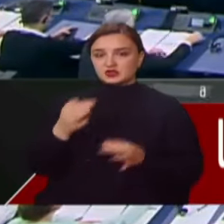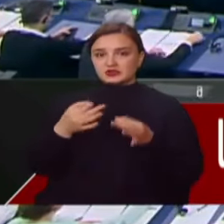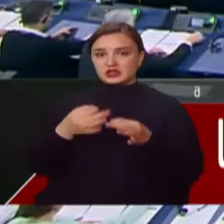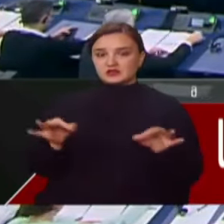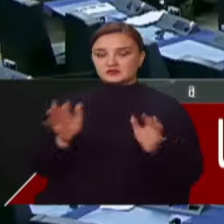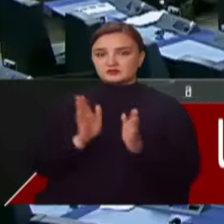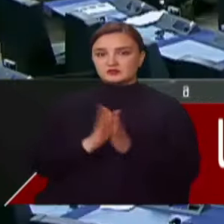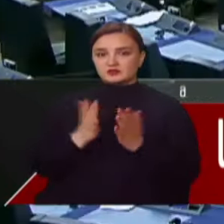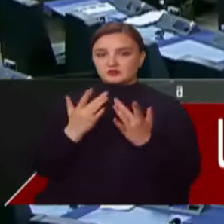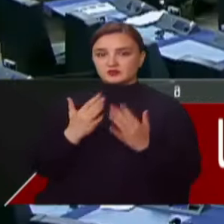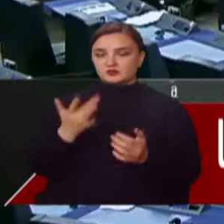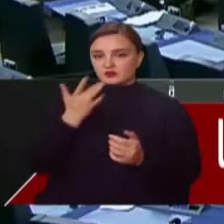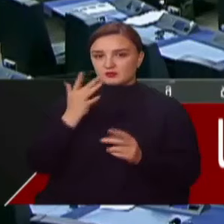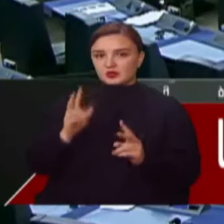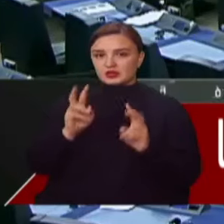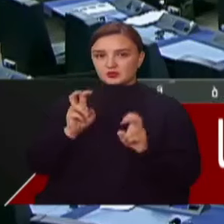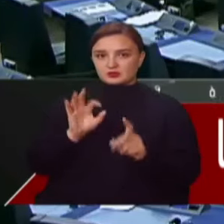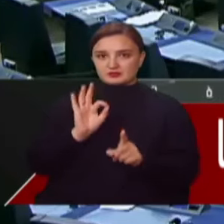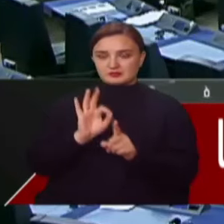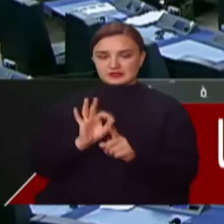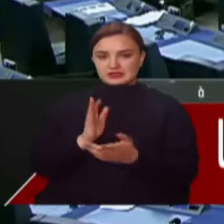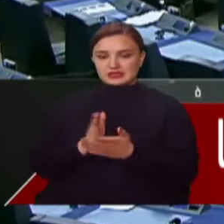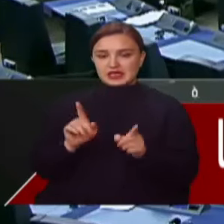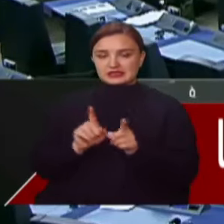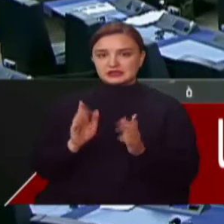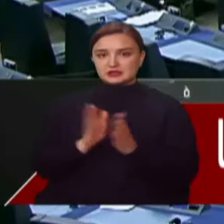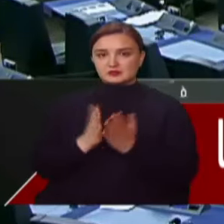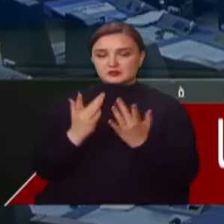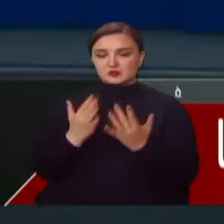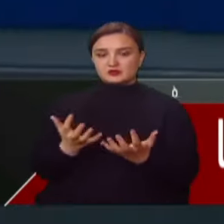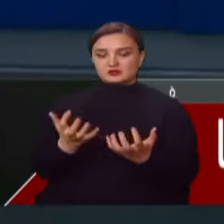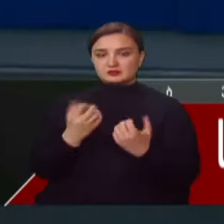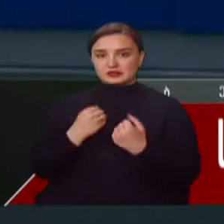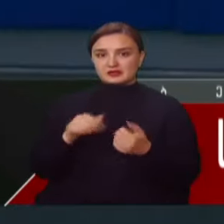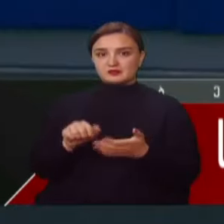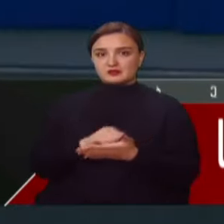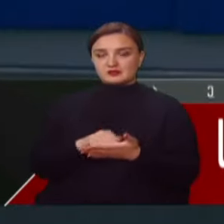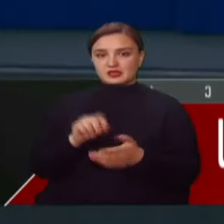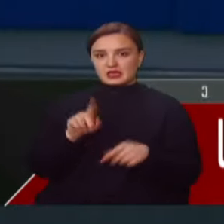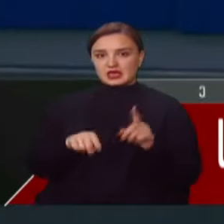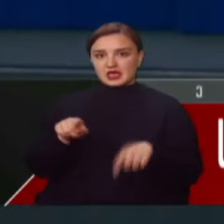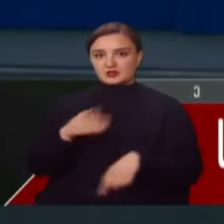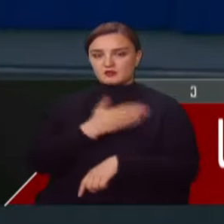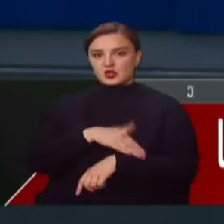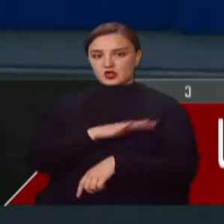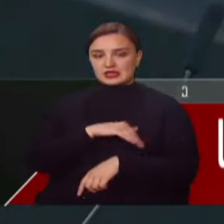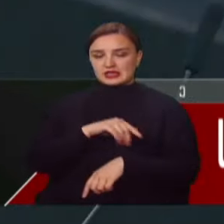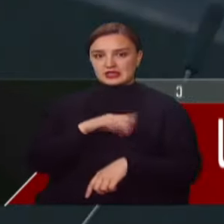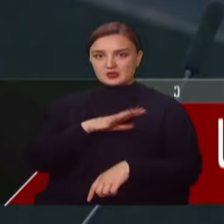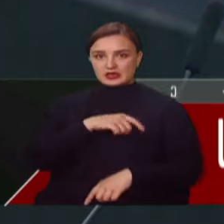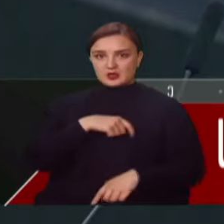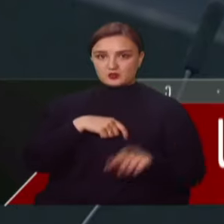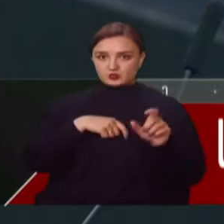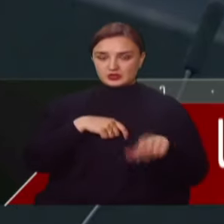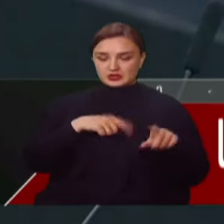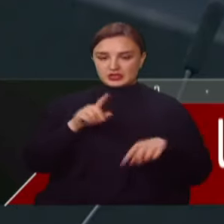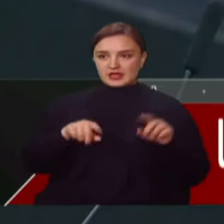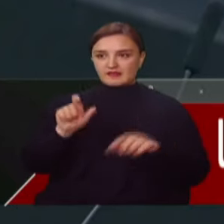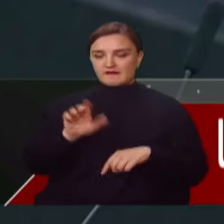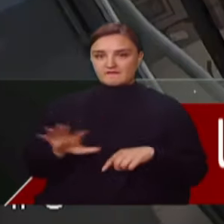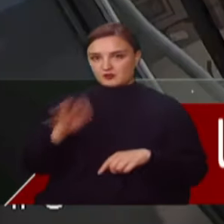გათავისუფლების მოთხოვნა პოლიტიკური მიზანიც არის. ასეთი მოთხოვნით მიღებული რეზოლუციების ინიციატორები ხან პოლონელი დეპუტატები იყვნენ, ხან კი ევროპის